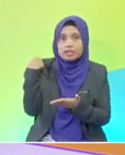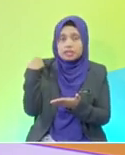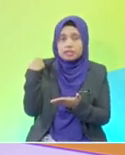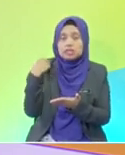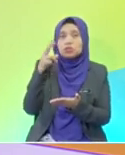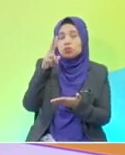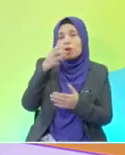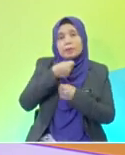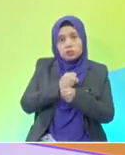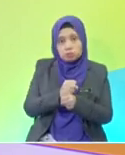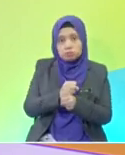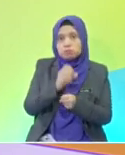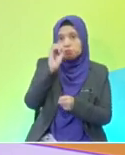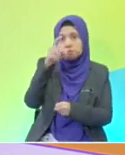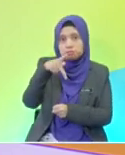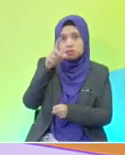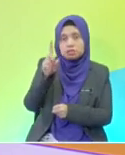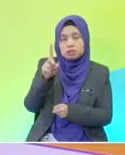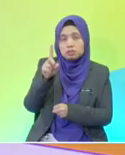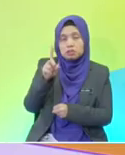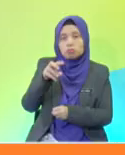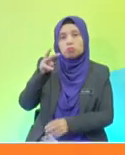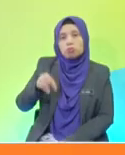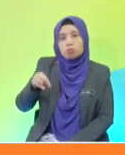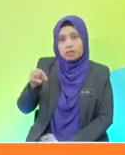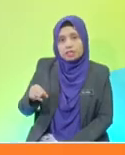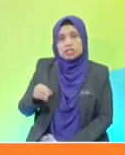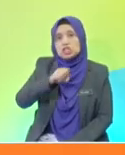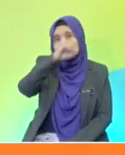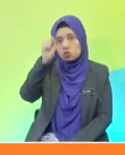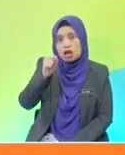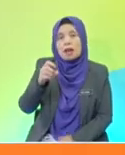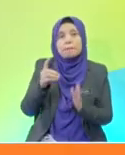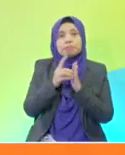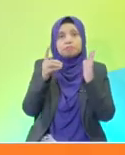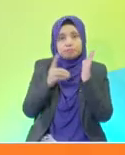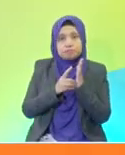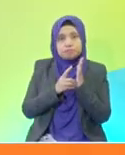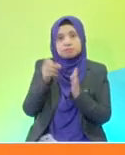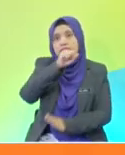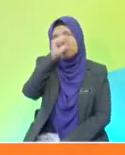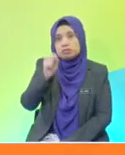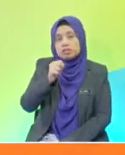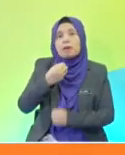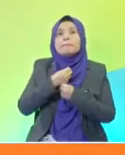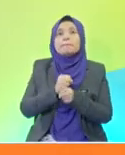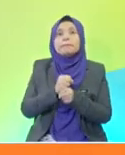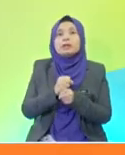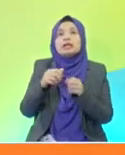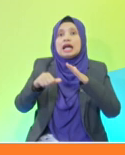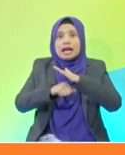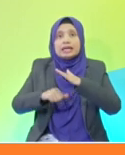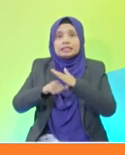bentuk di mana office 1 di mana calung-calon akan di soal berdasarkan soal dan soal-soalan berbentuk asas